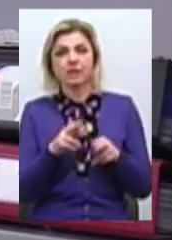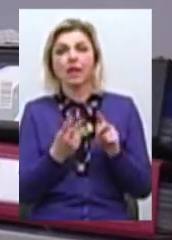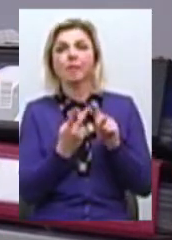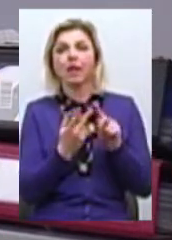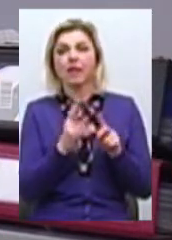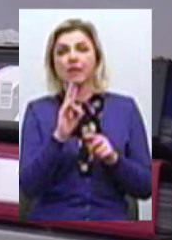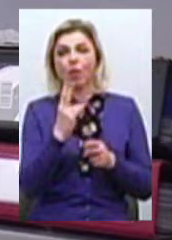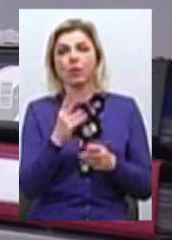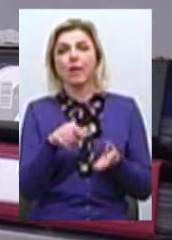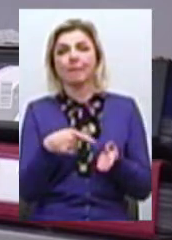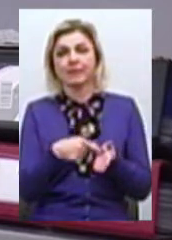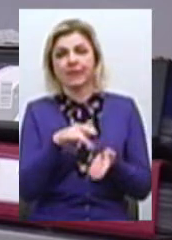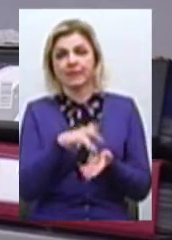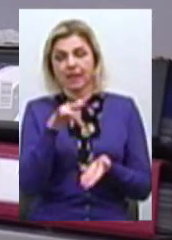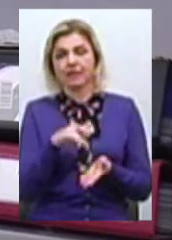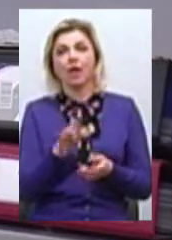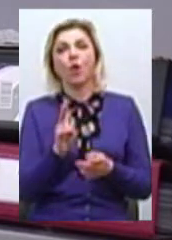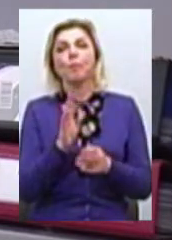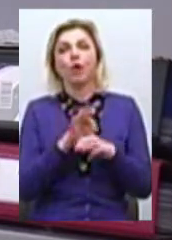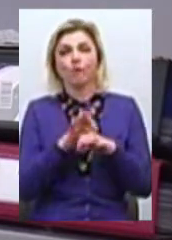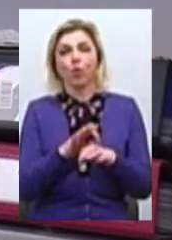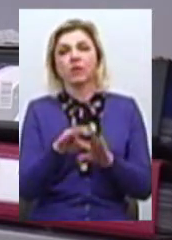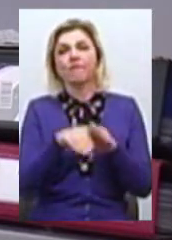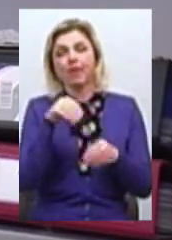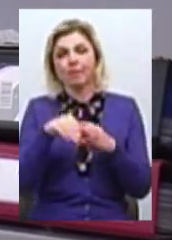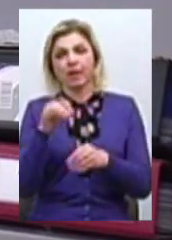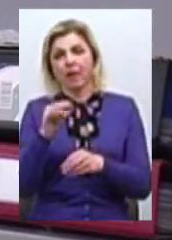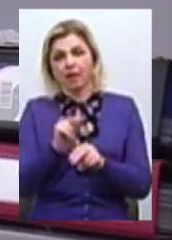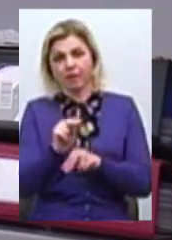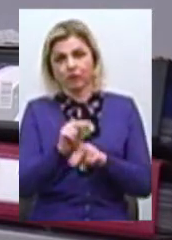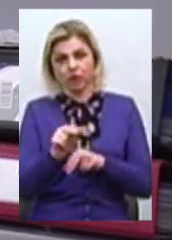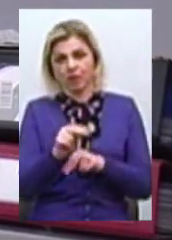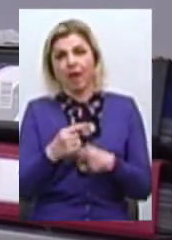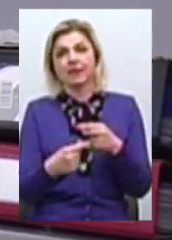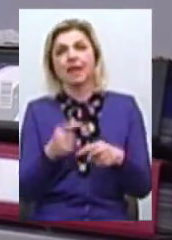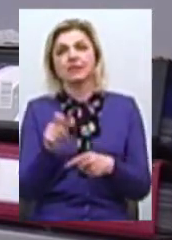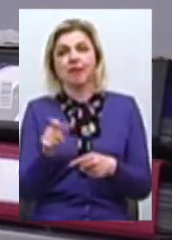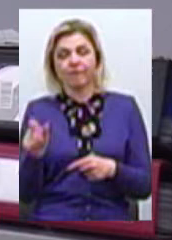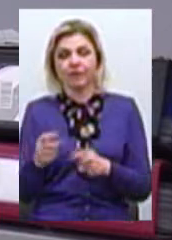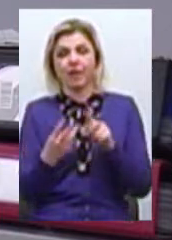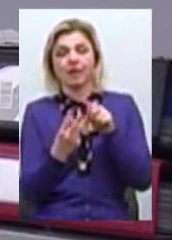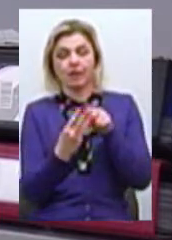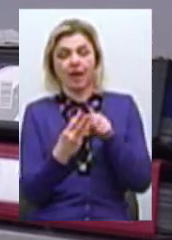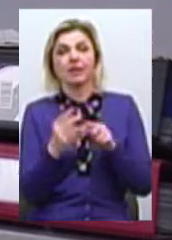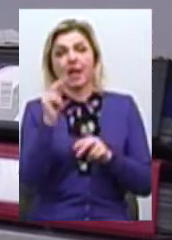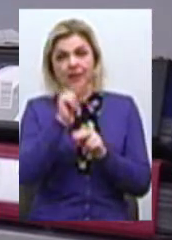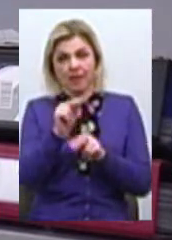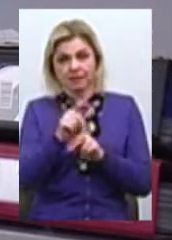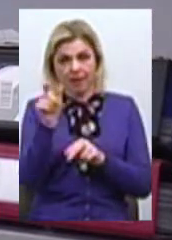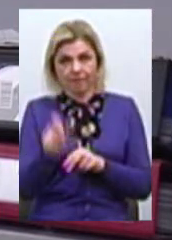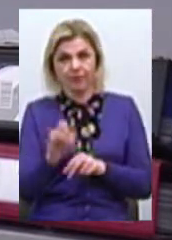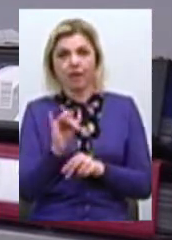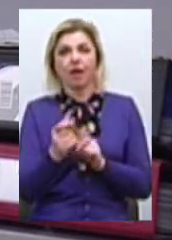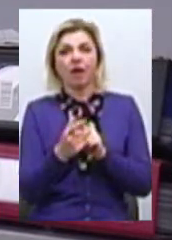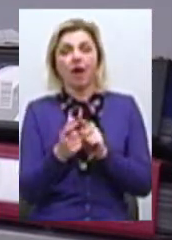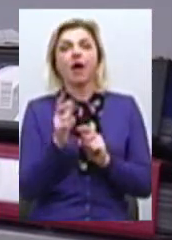міський центр, який проводив відбір і навчання наставників, сам наставник, і я як керівник, виконуючий